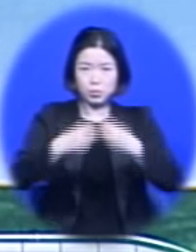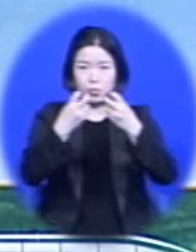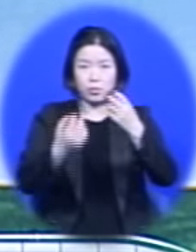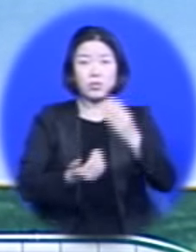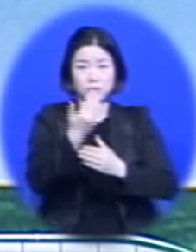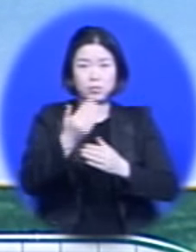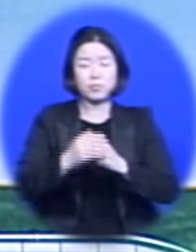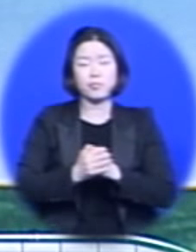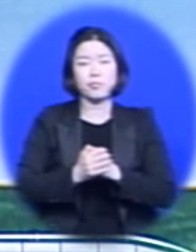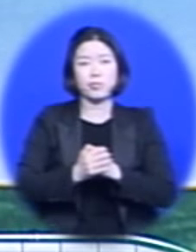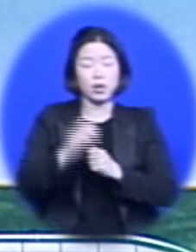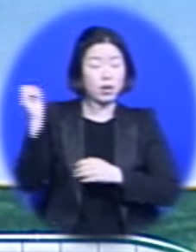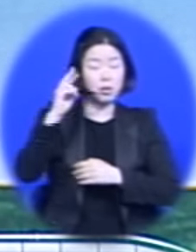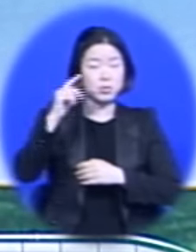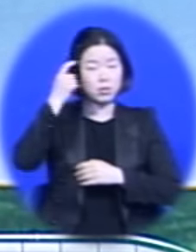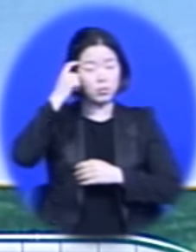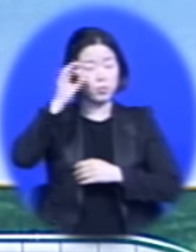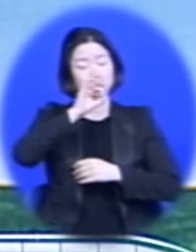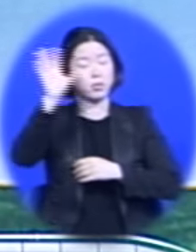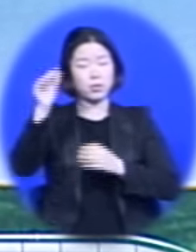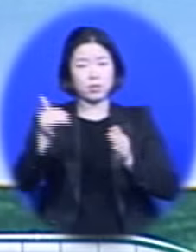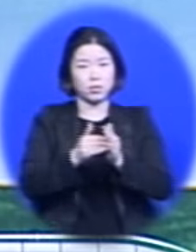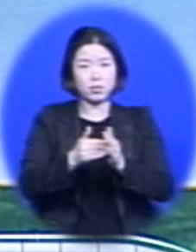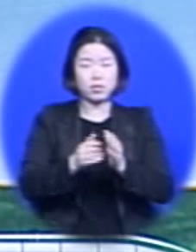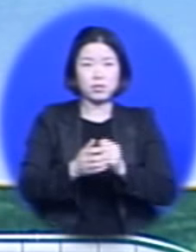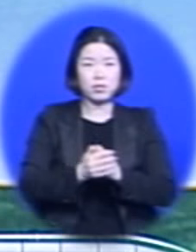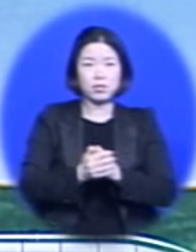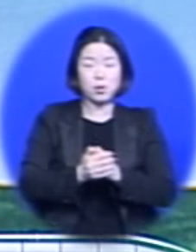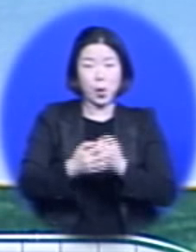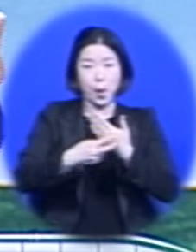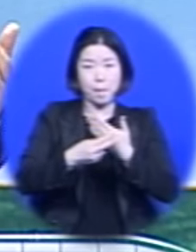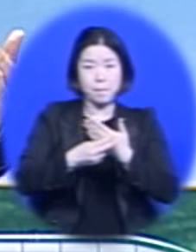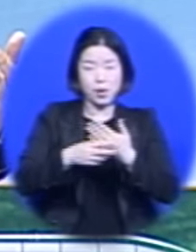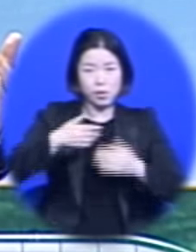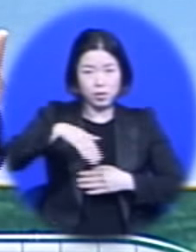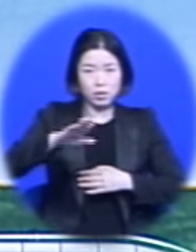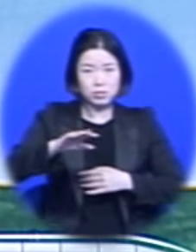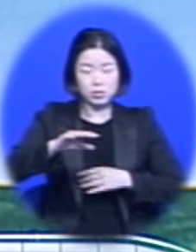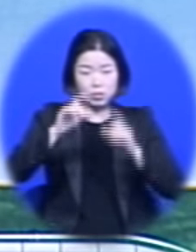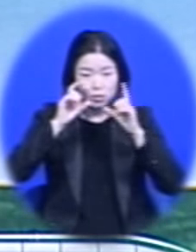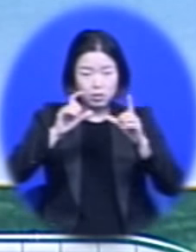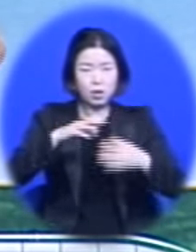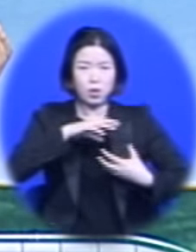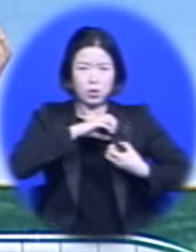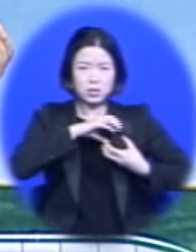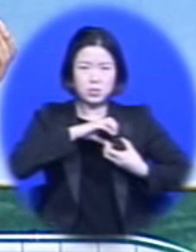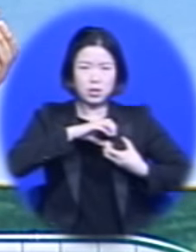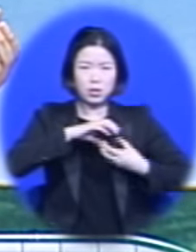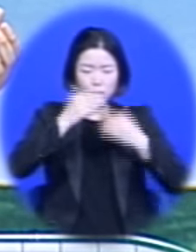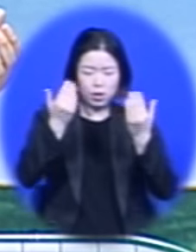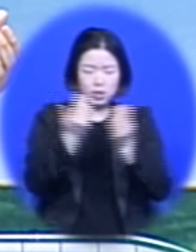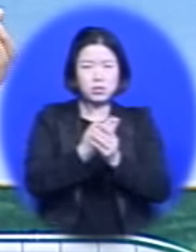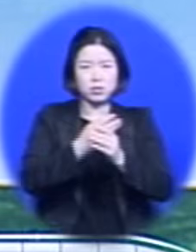교통사고가 났습니다. 갑자기 의식을 잃은 겁니다. 병원에 가서 진단을 해보니까 심장이 완전히